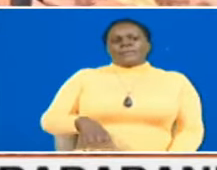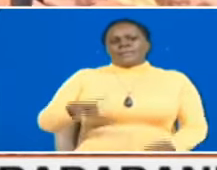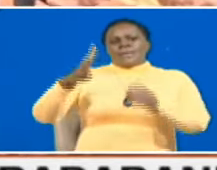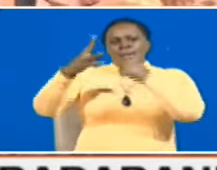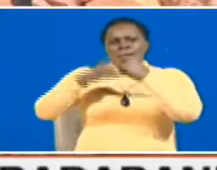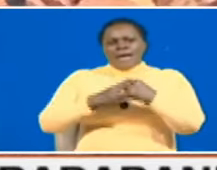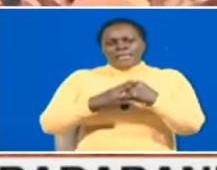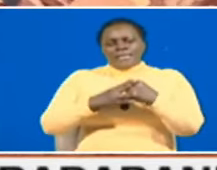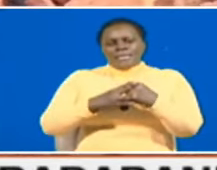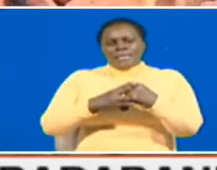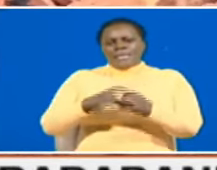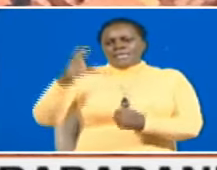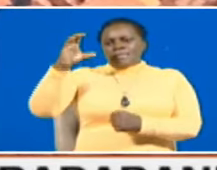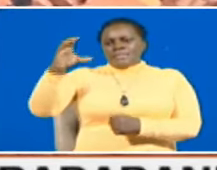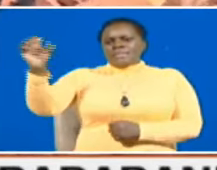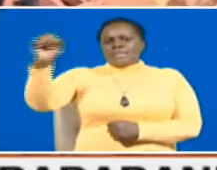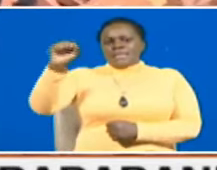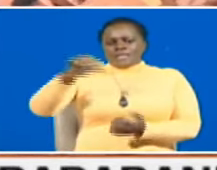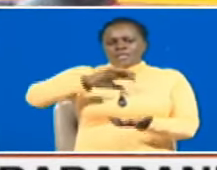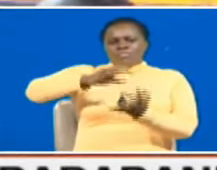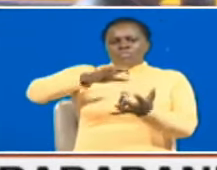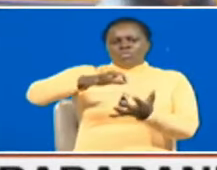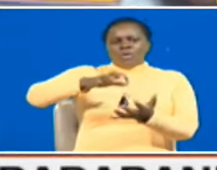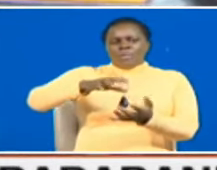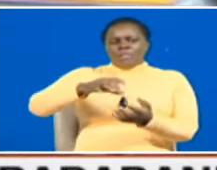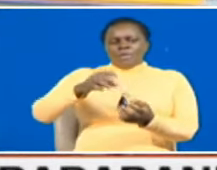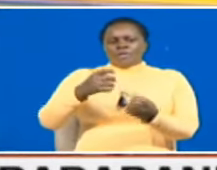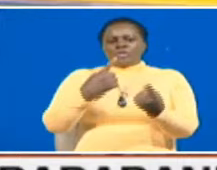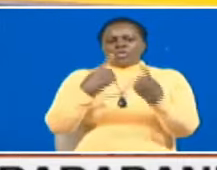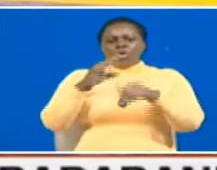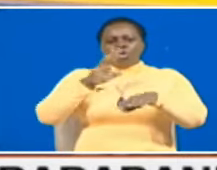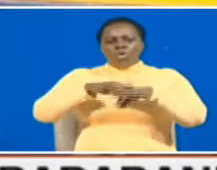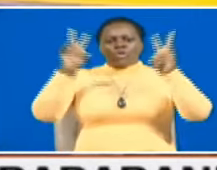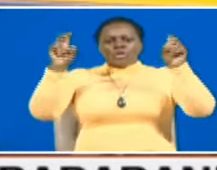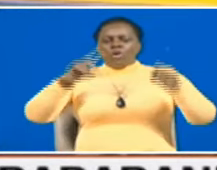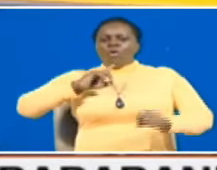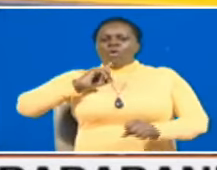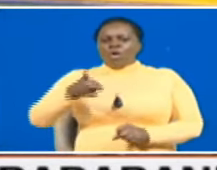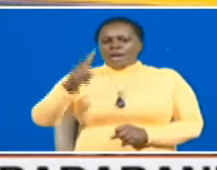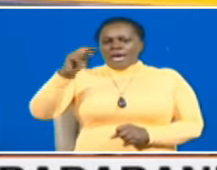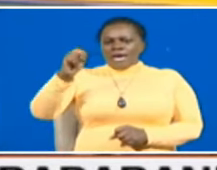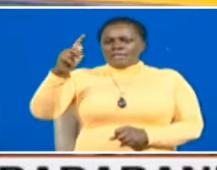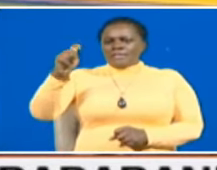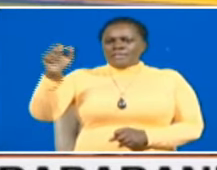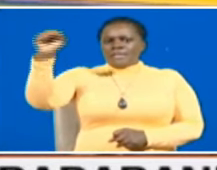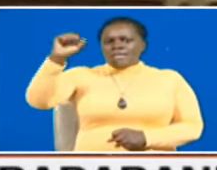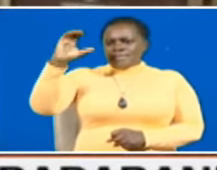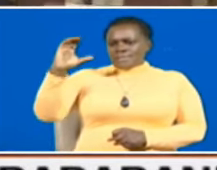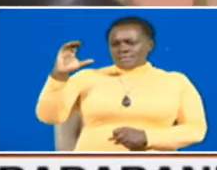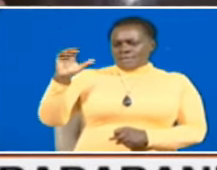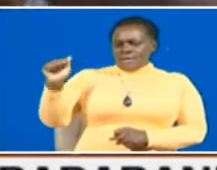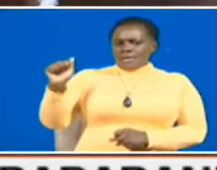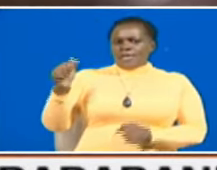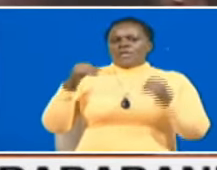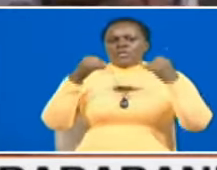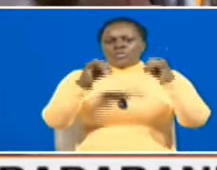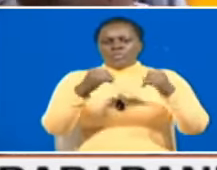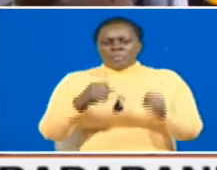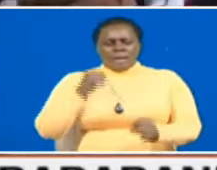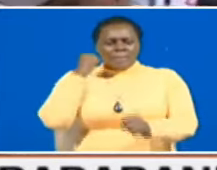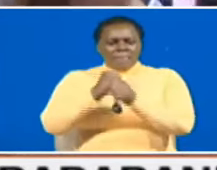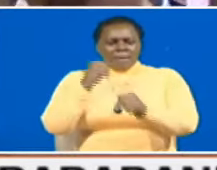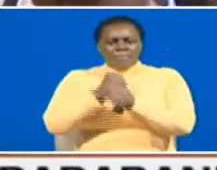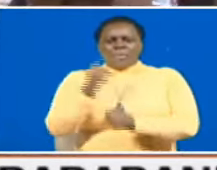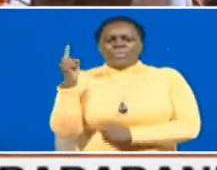9 waziri wa uchukuzi Kipchumba Murkomen alizungumzia swala hilo na kuagiza NTSA na polisi wa trafiki kutekeleza msako